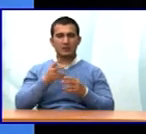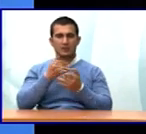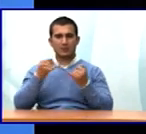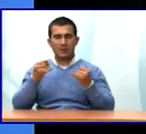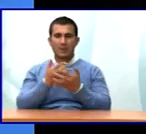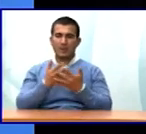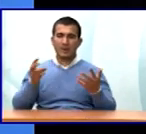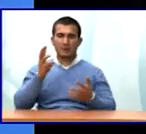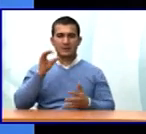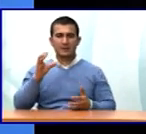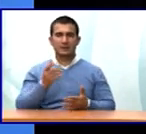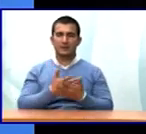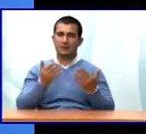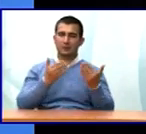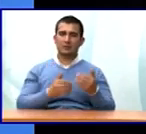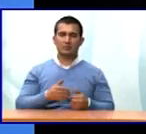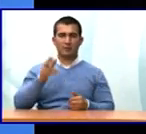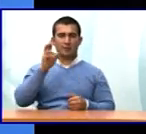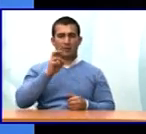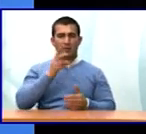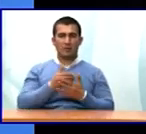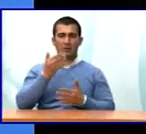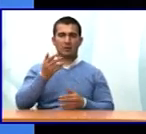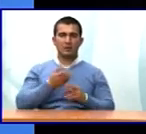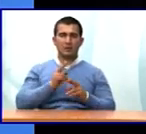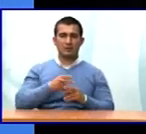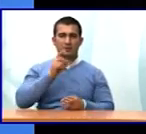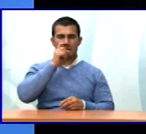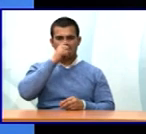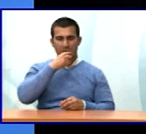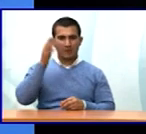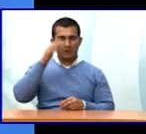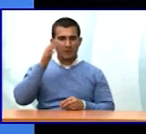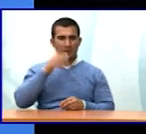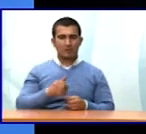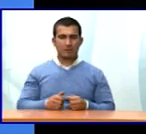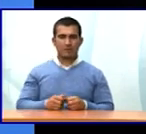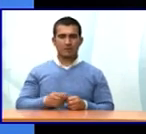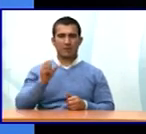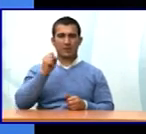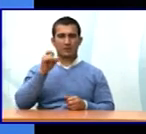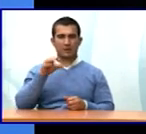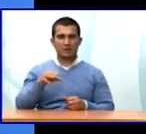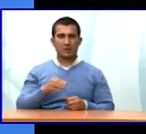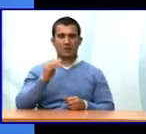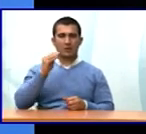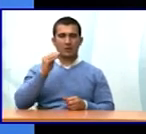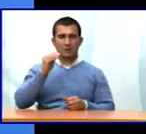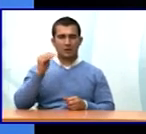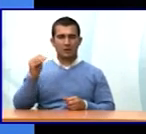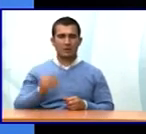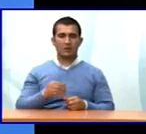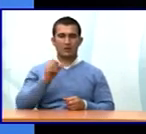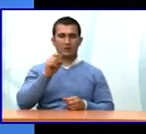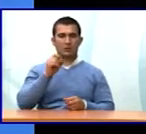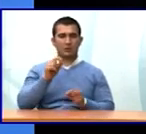tashkil topgan. Oqsillar uglerod, kislorod, vodorod, azot, fosfor va